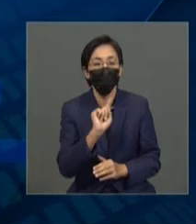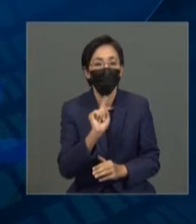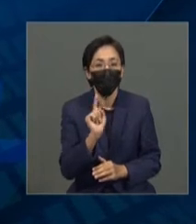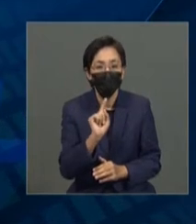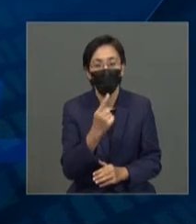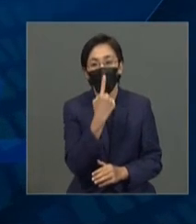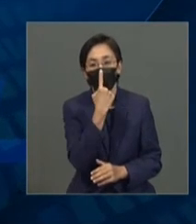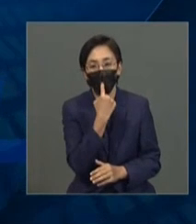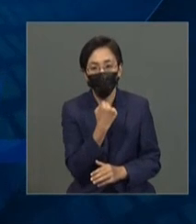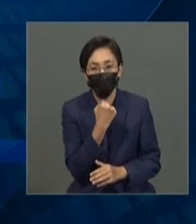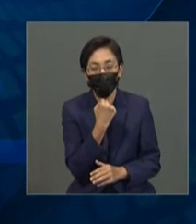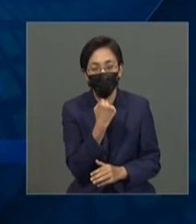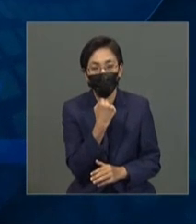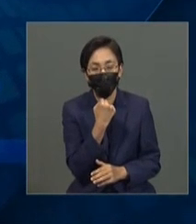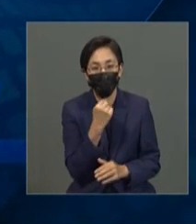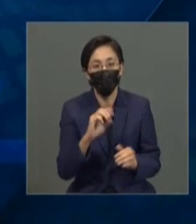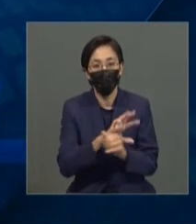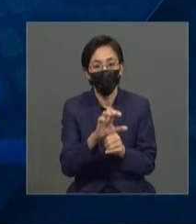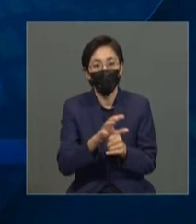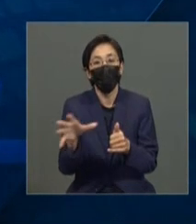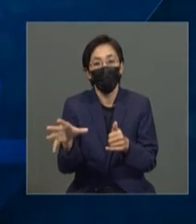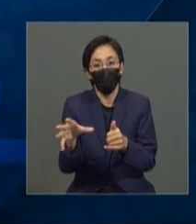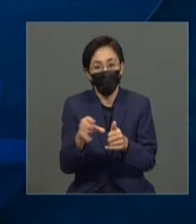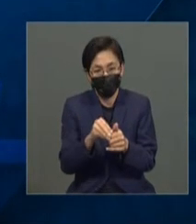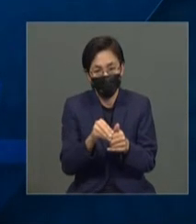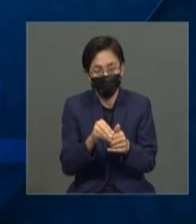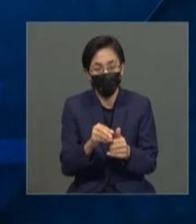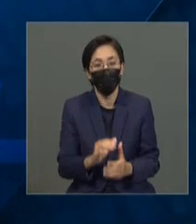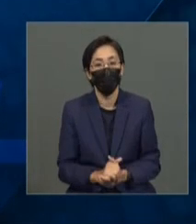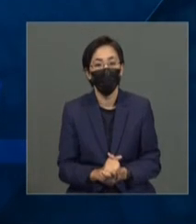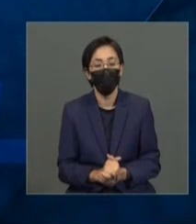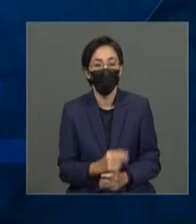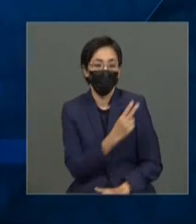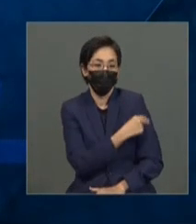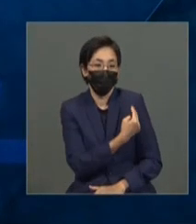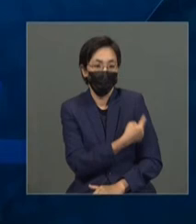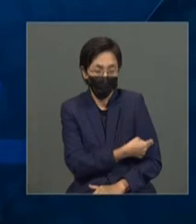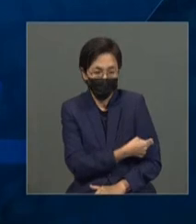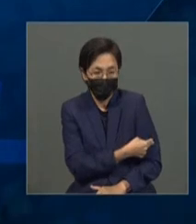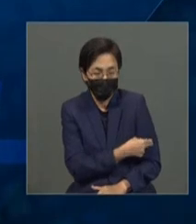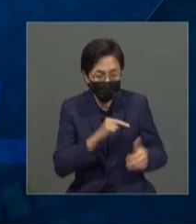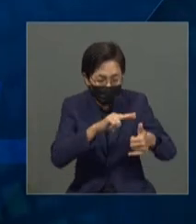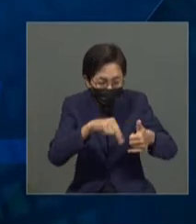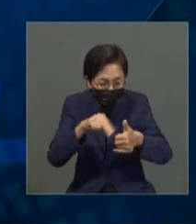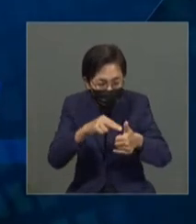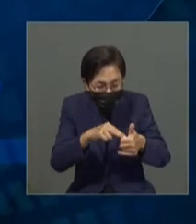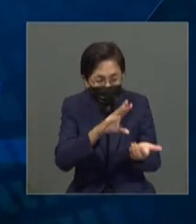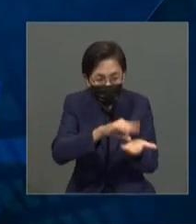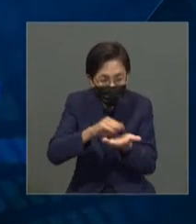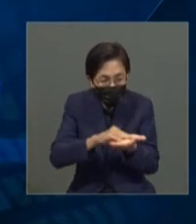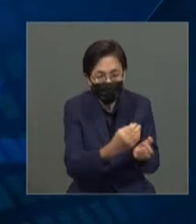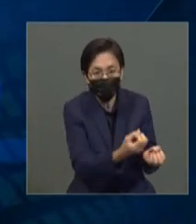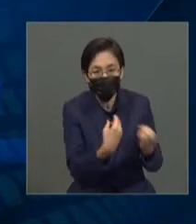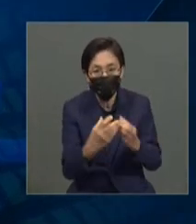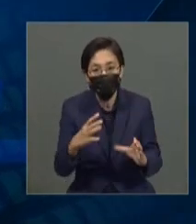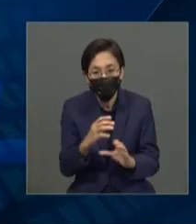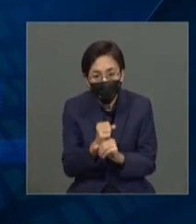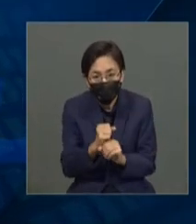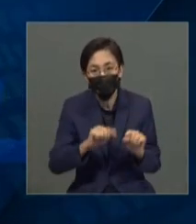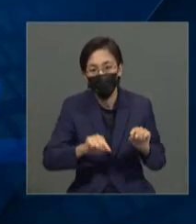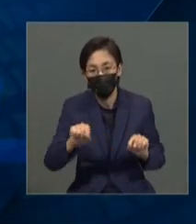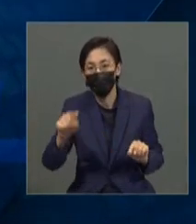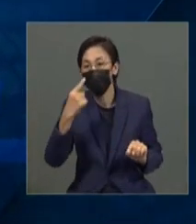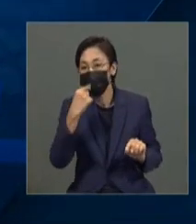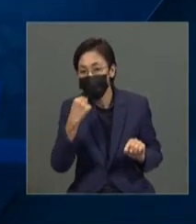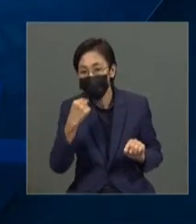งานผู้ที่พบการติดเชื้อจากการรายงานของโรงพยาบาลหรือสถานพยาบาลนะคะแต่สีเหลืองที่เป็นแ